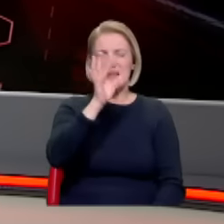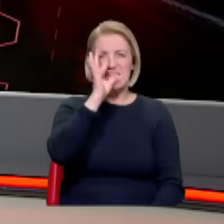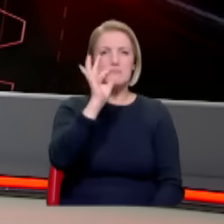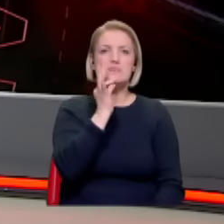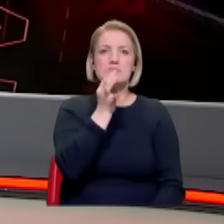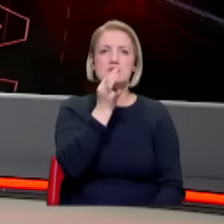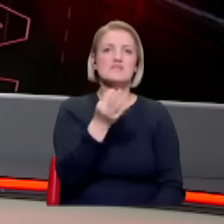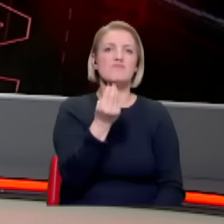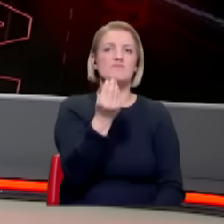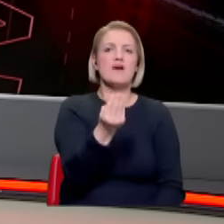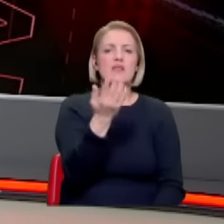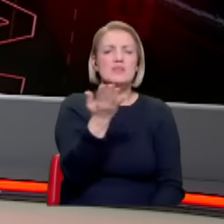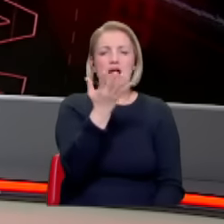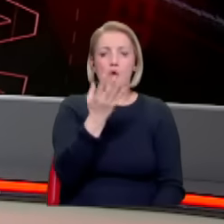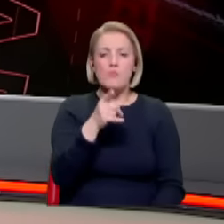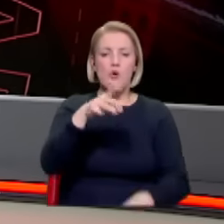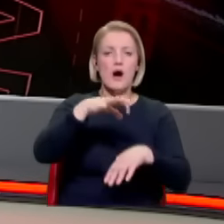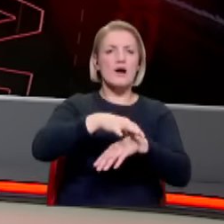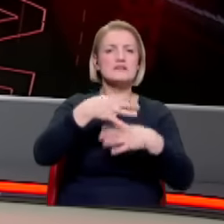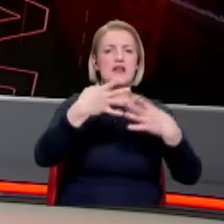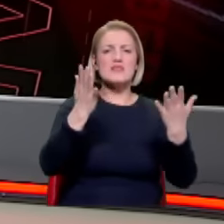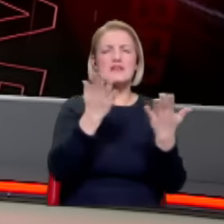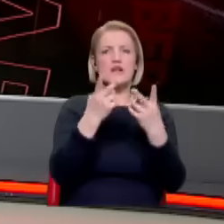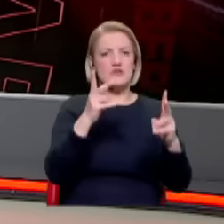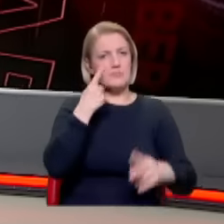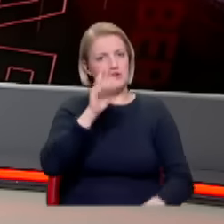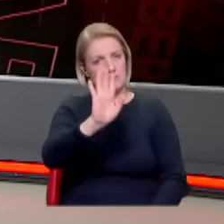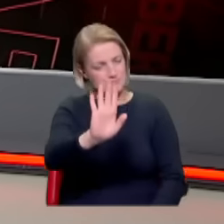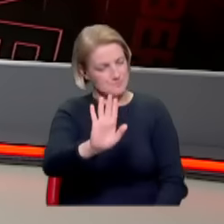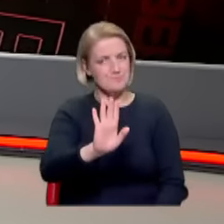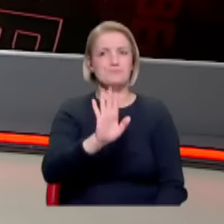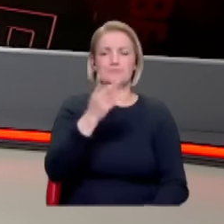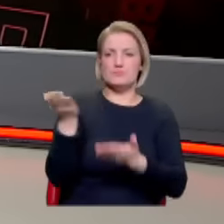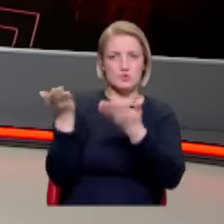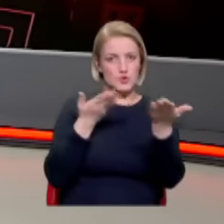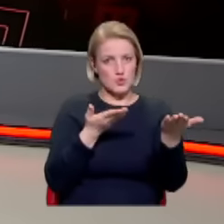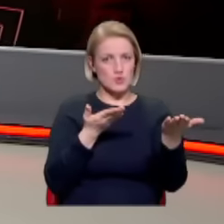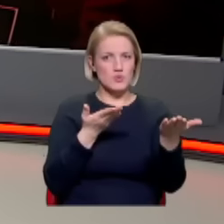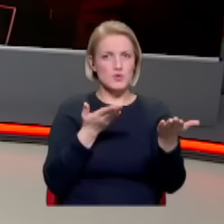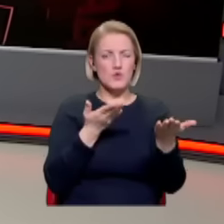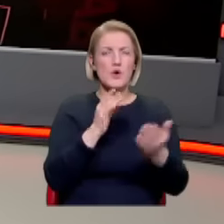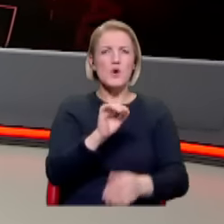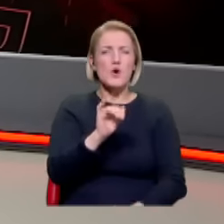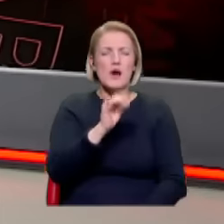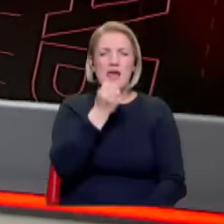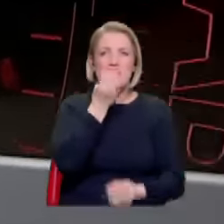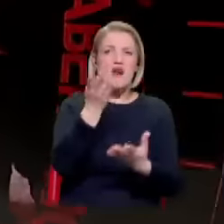etti? Nasıl oldu? Bu hastaneler nasıl açıldı? Bakacağız. Buyurun korkunç itiraflara.